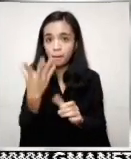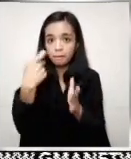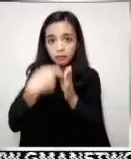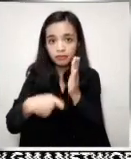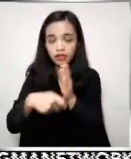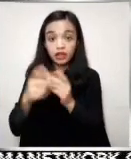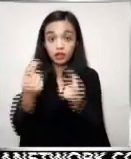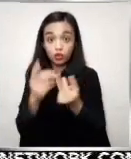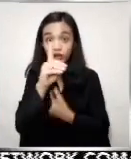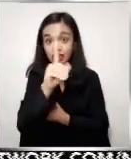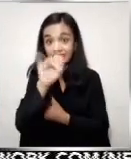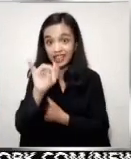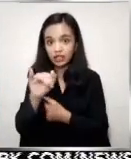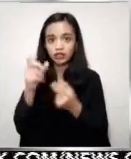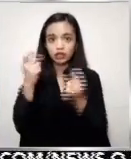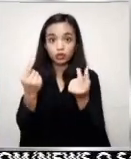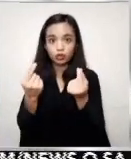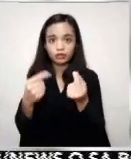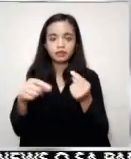sila ng information campaign.